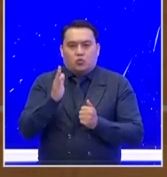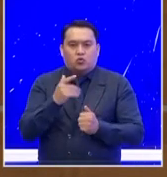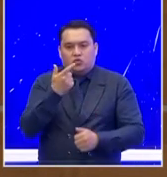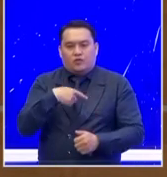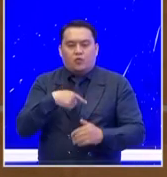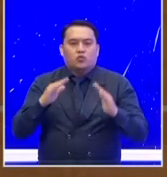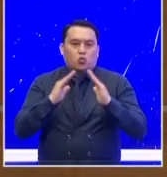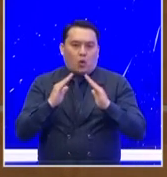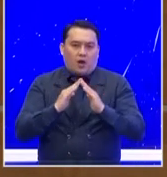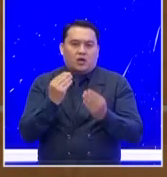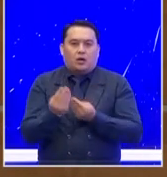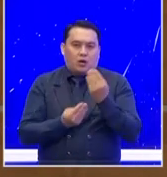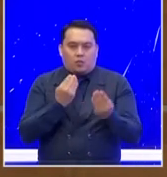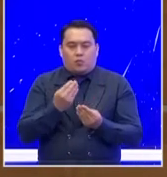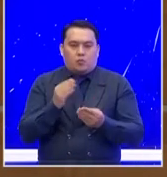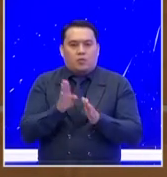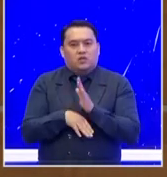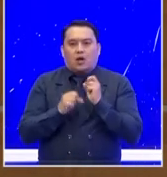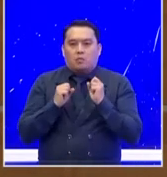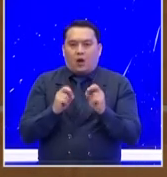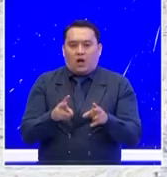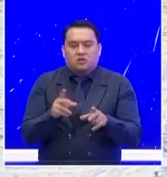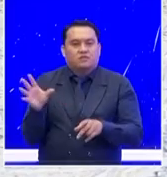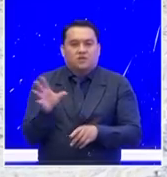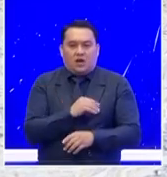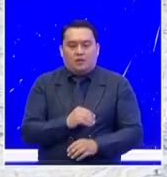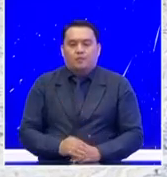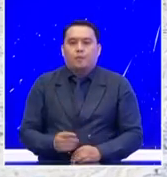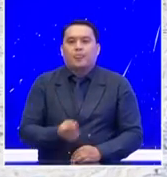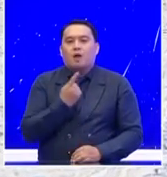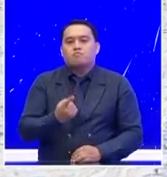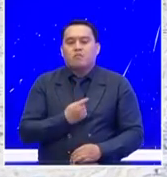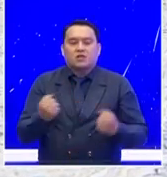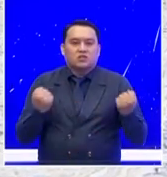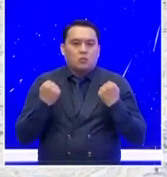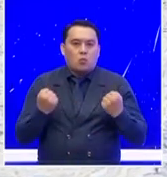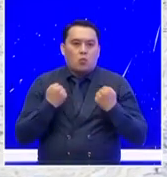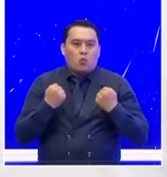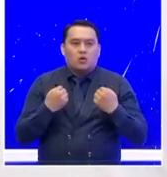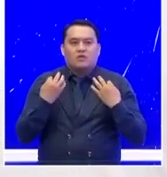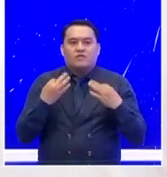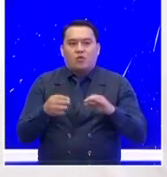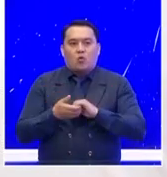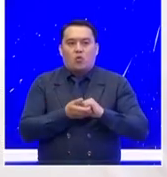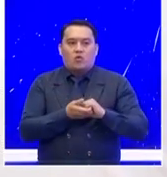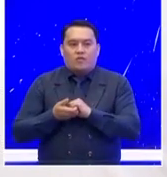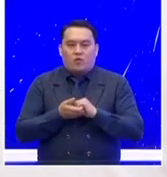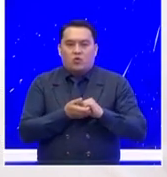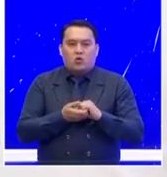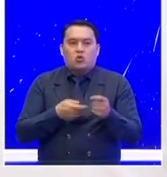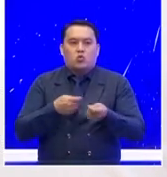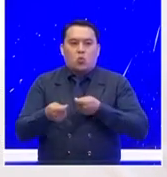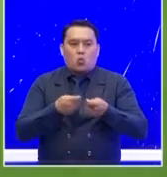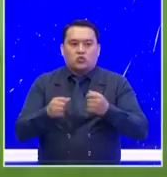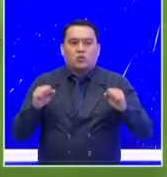своего дома, что будет абсолютно безопасно для всех. Мастер спорта международного класса по борьбе в вольном стиле Даулен Жумагазиев и